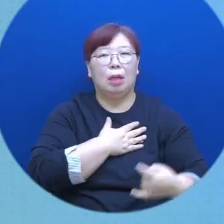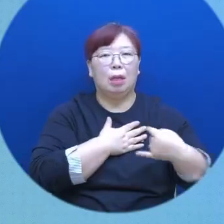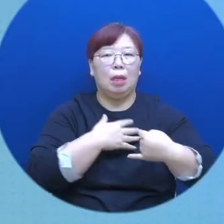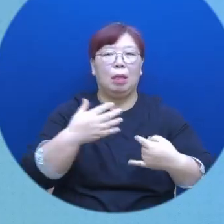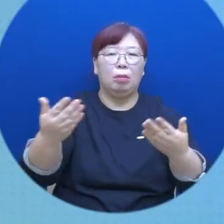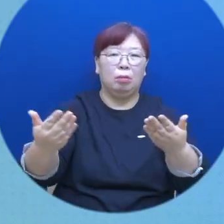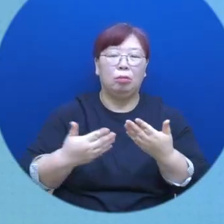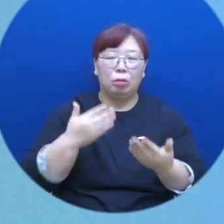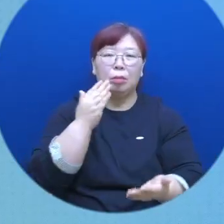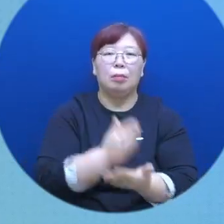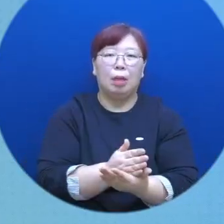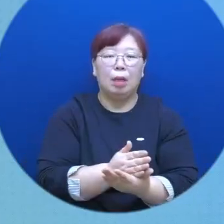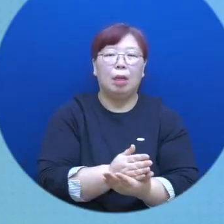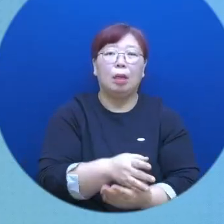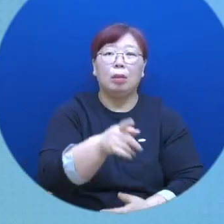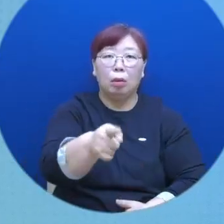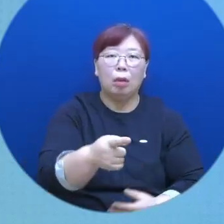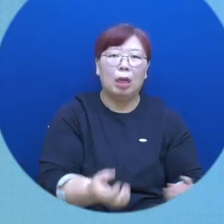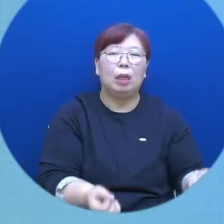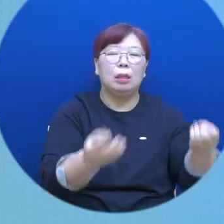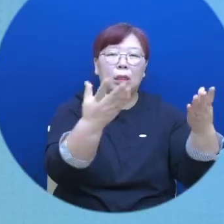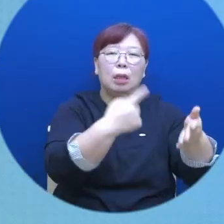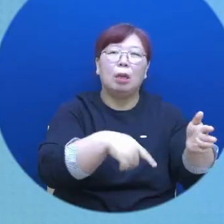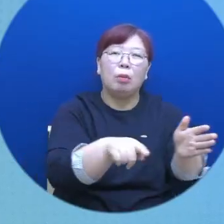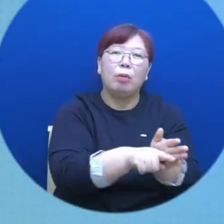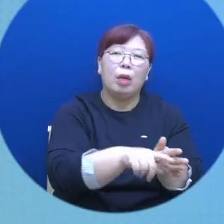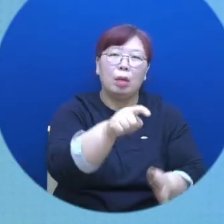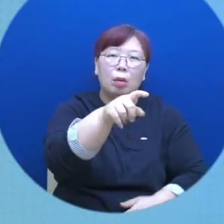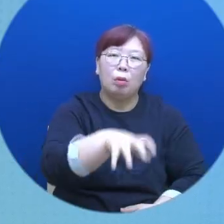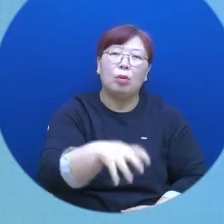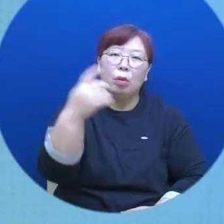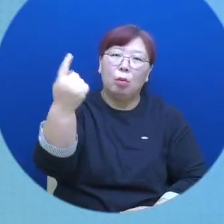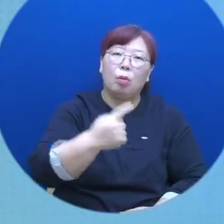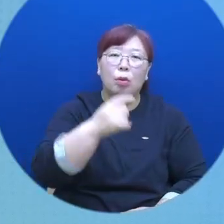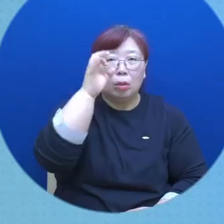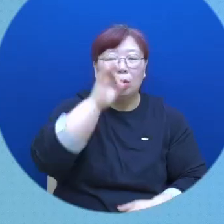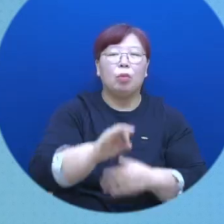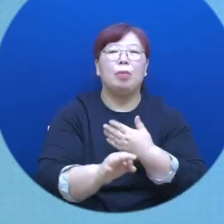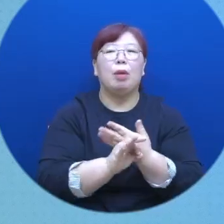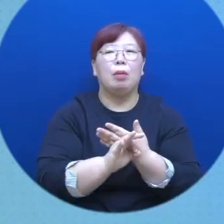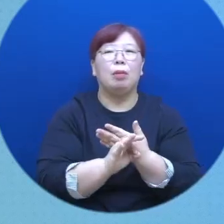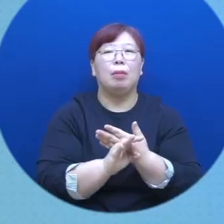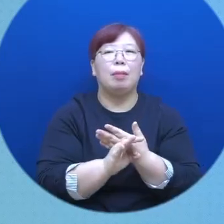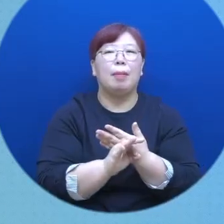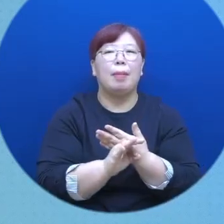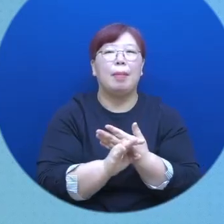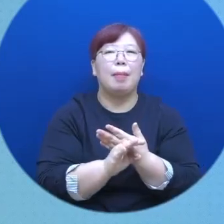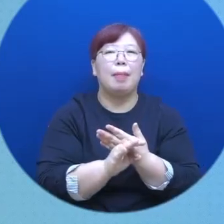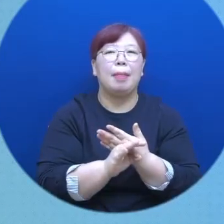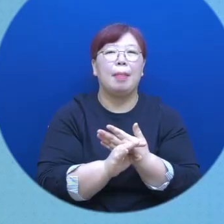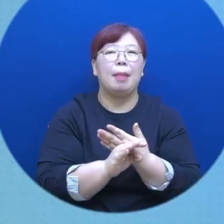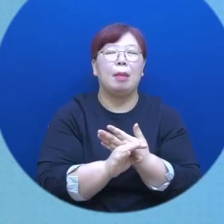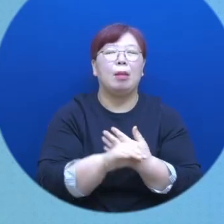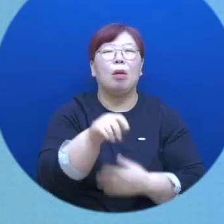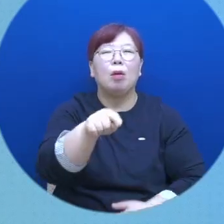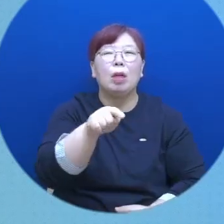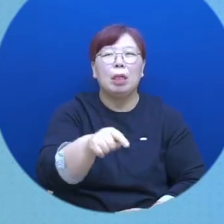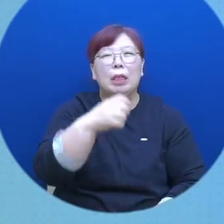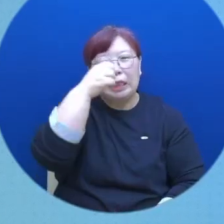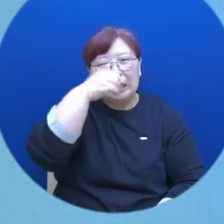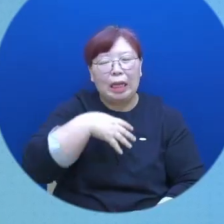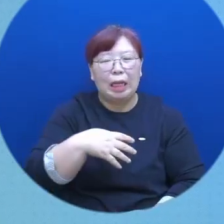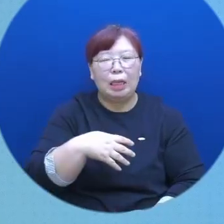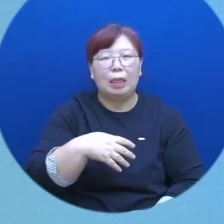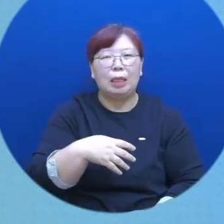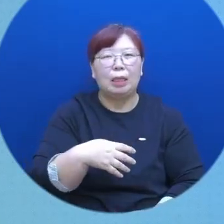가져오지 말라. 너희가 제사하기 위하여 이곳에 온 것을 보면 무엇이다? 마당만 밟을